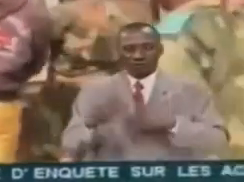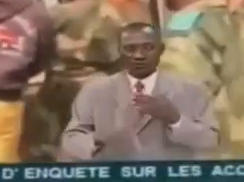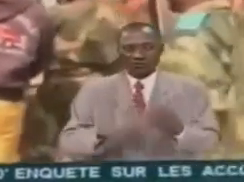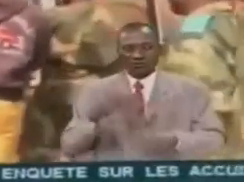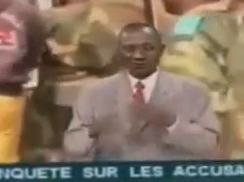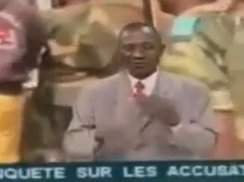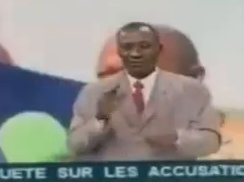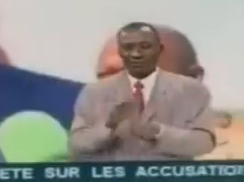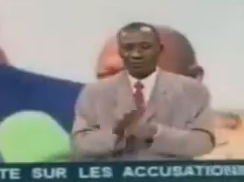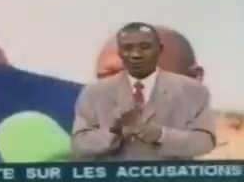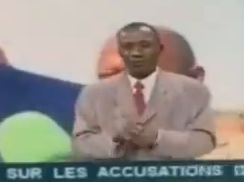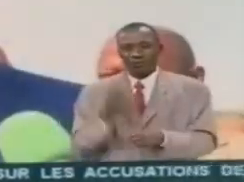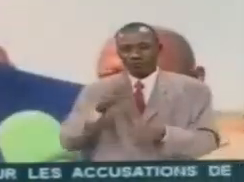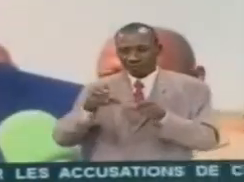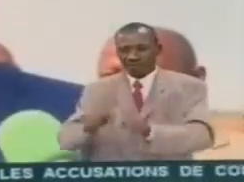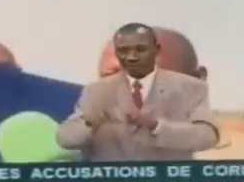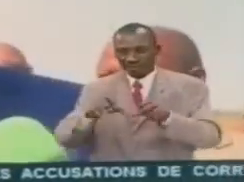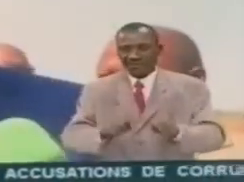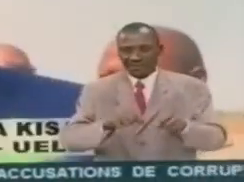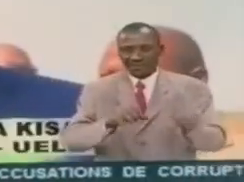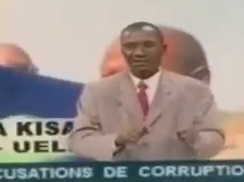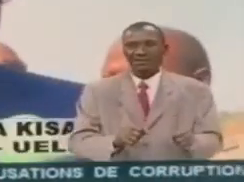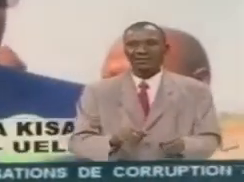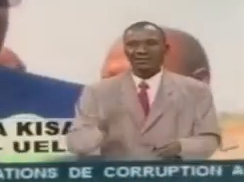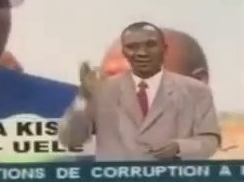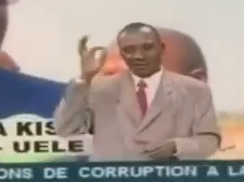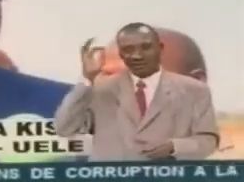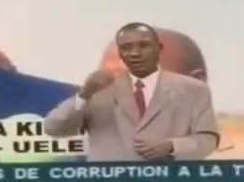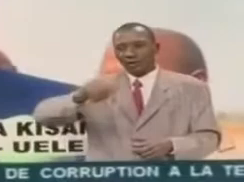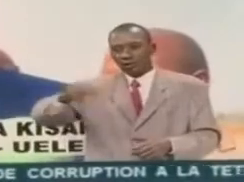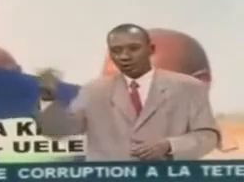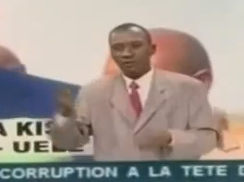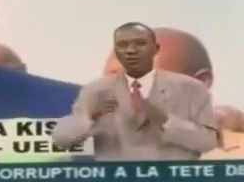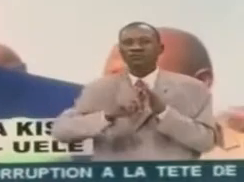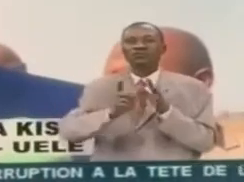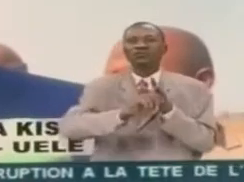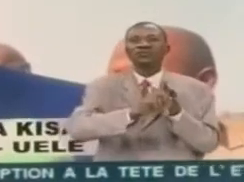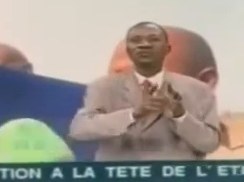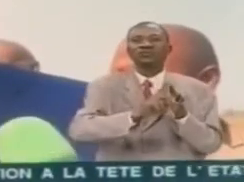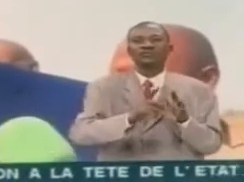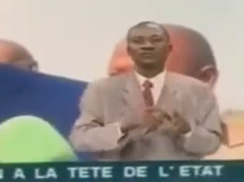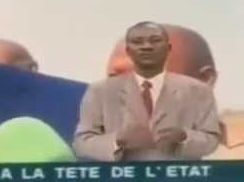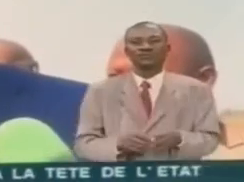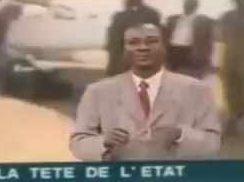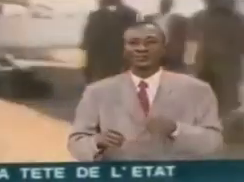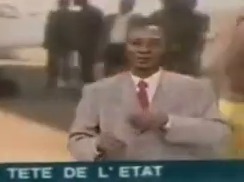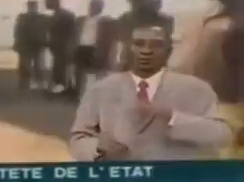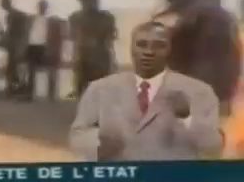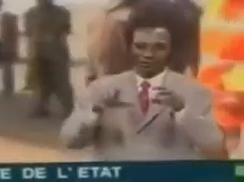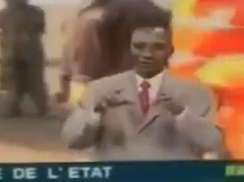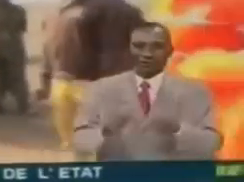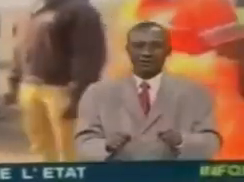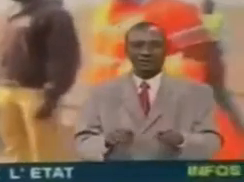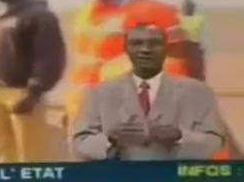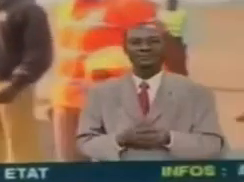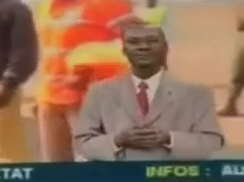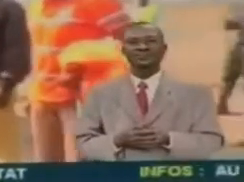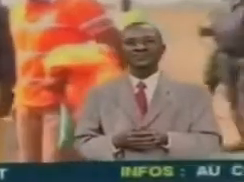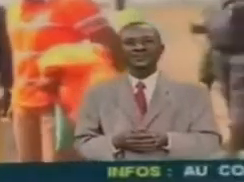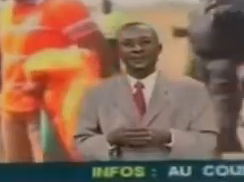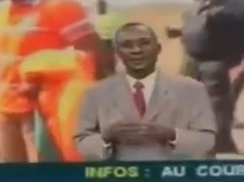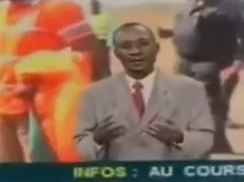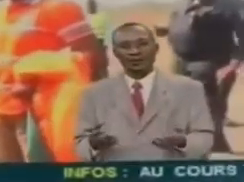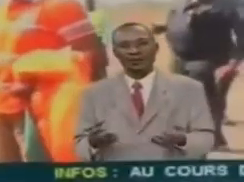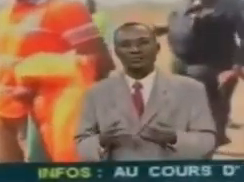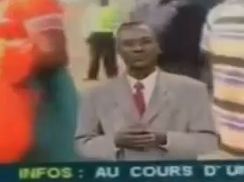militaire. Et c'est à cette haute cour de décider de leur transfert soit en Centrafrique ou ailleurs. L'occasion bien indiquée pour le chef